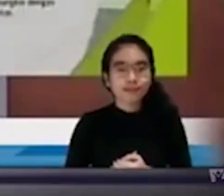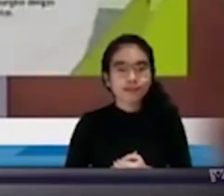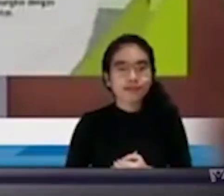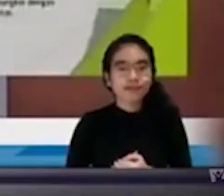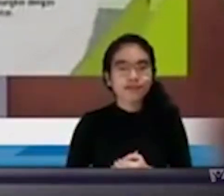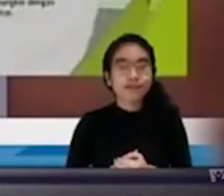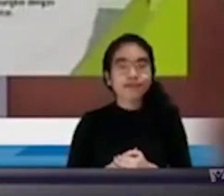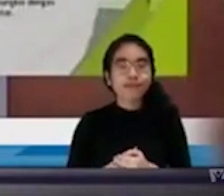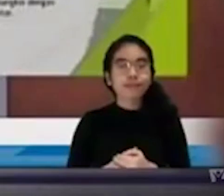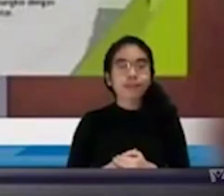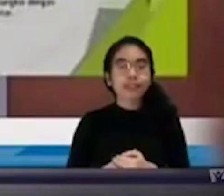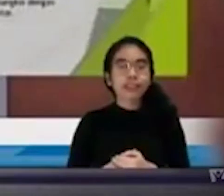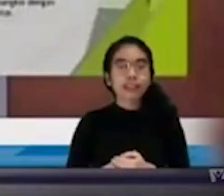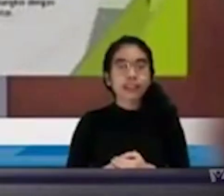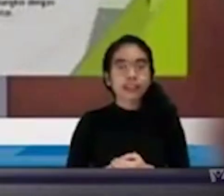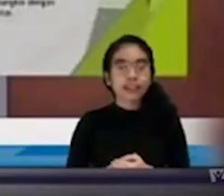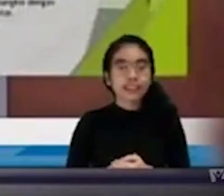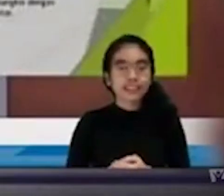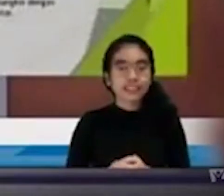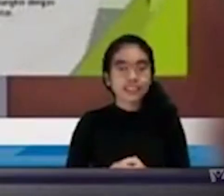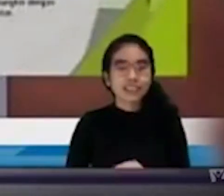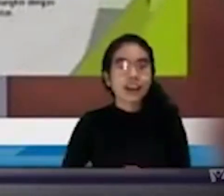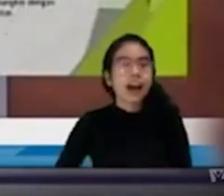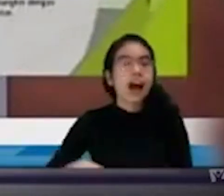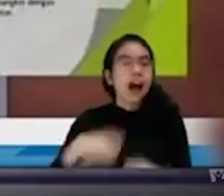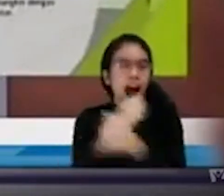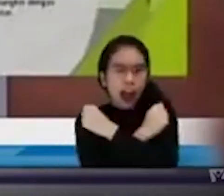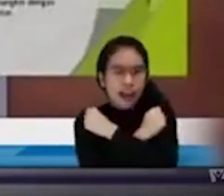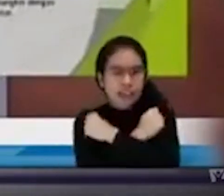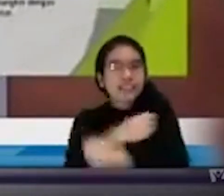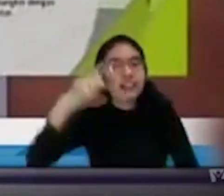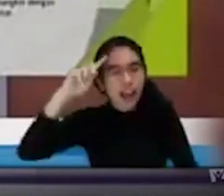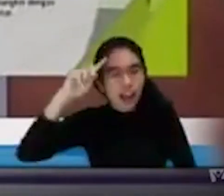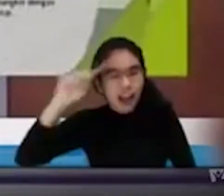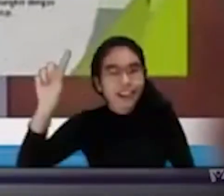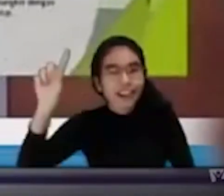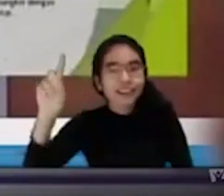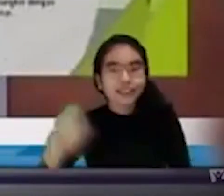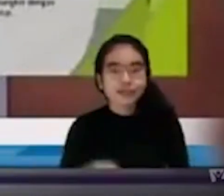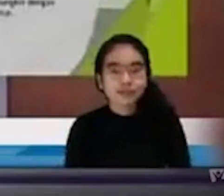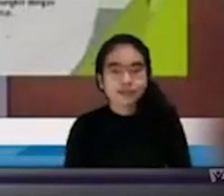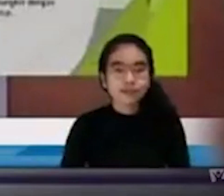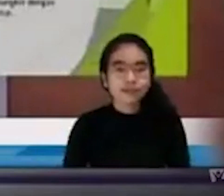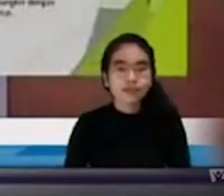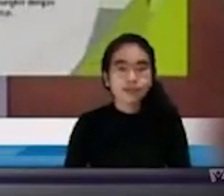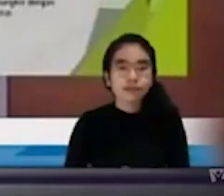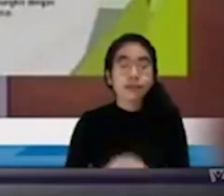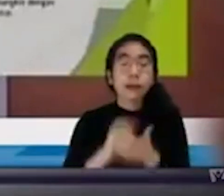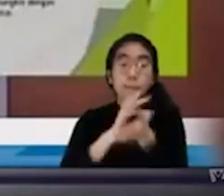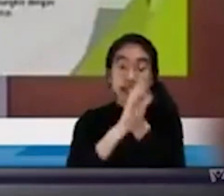kasih Allah yang akan terus menyertai. Jadi